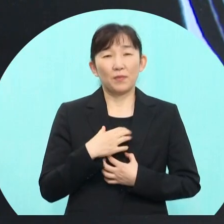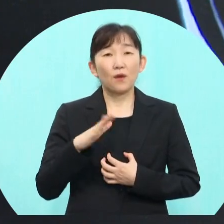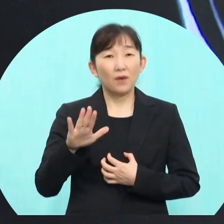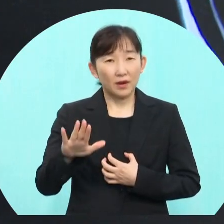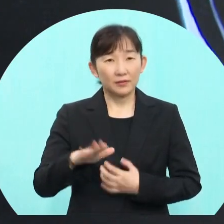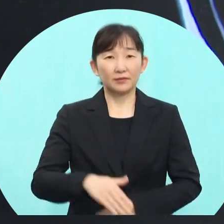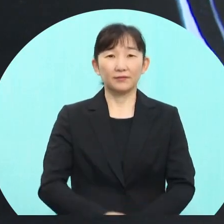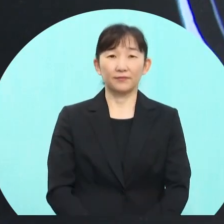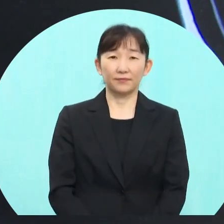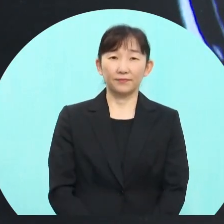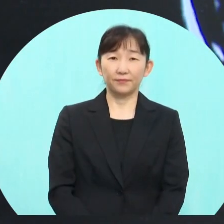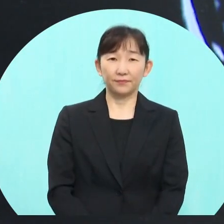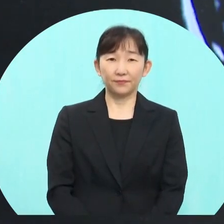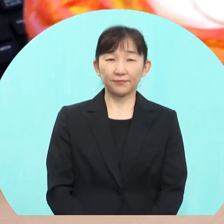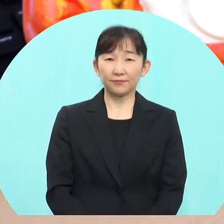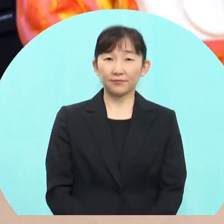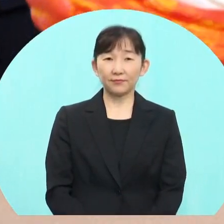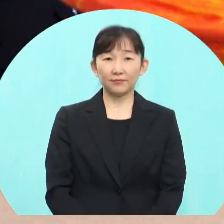性があります。